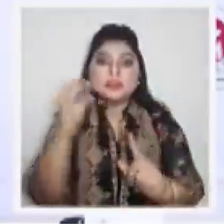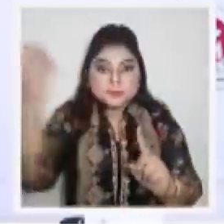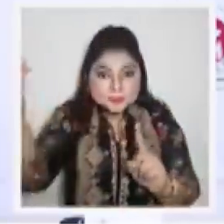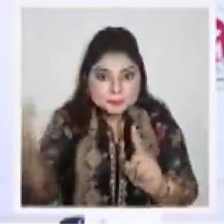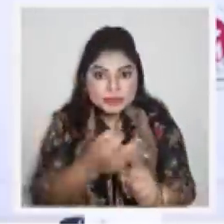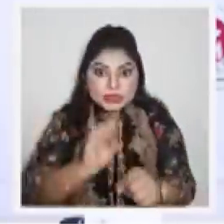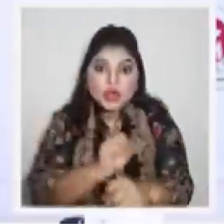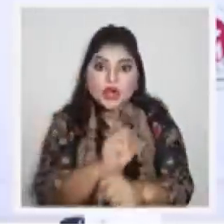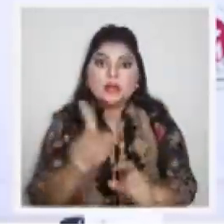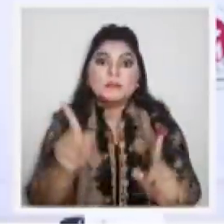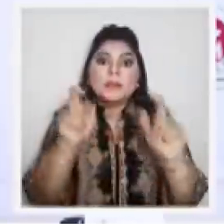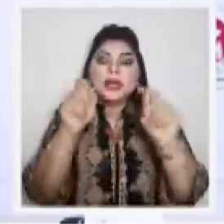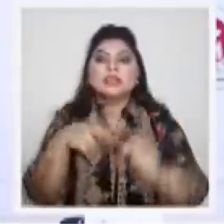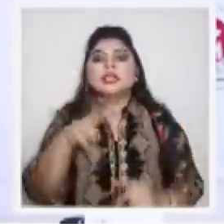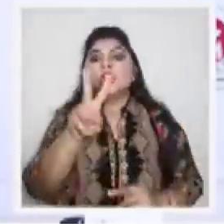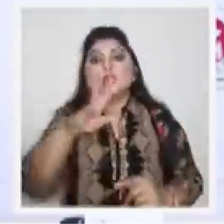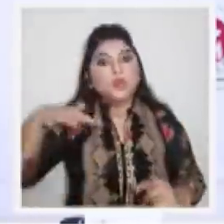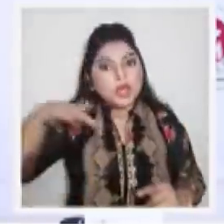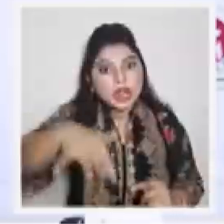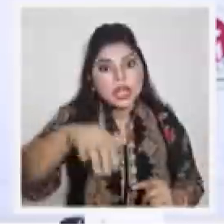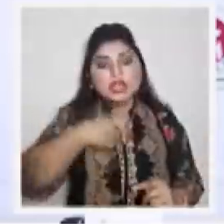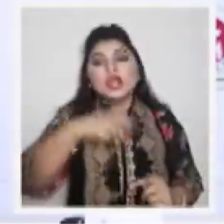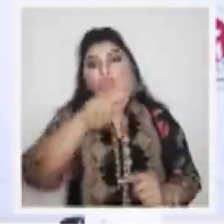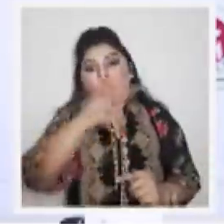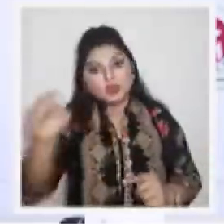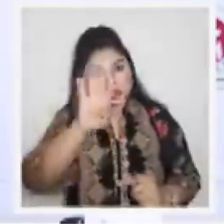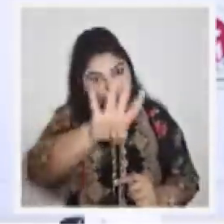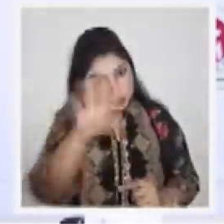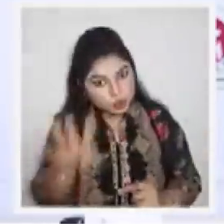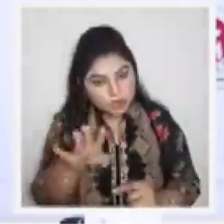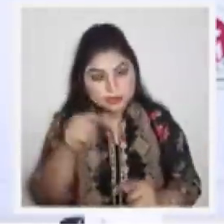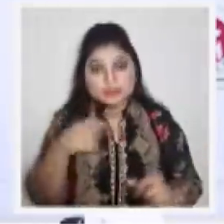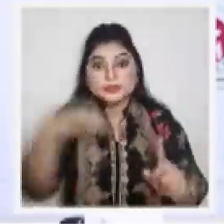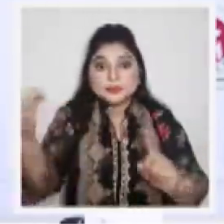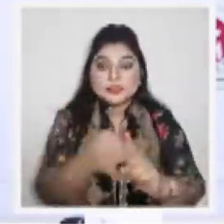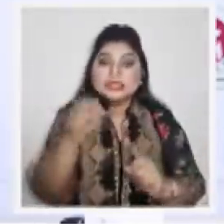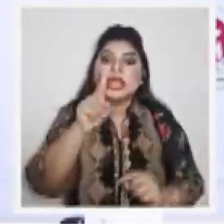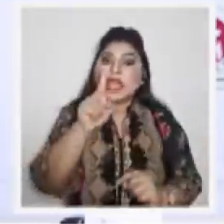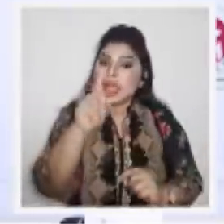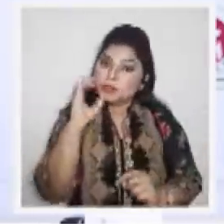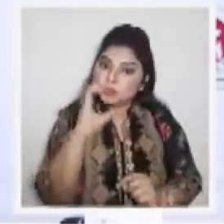49,572 জন। বিশ্বে 24 ঘন্টায় শনাক্ত হয়েছেন